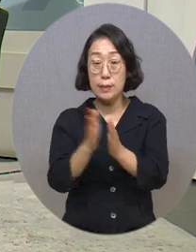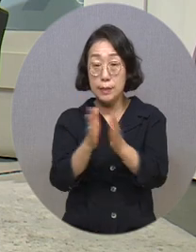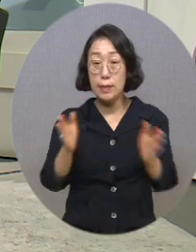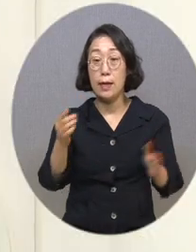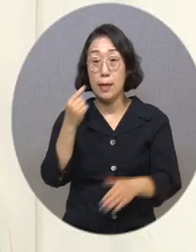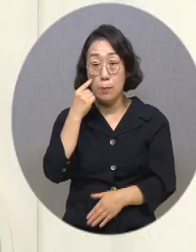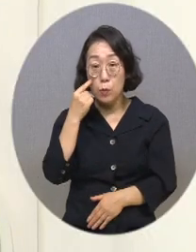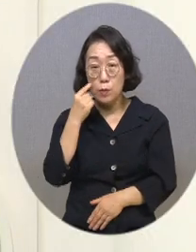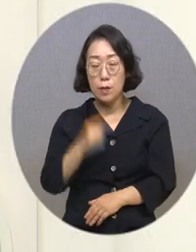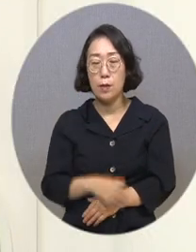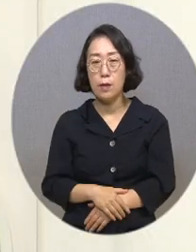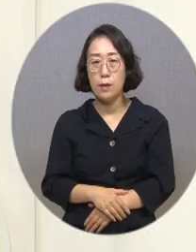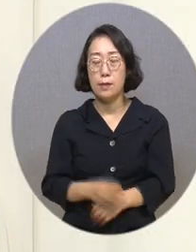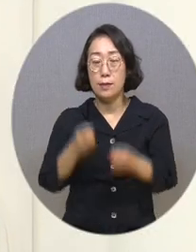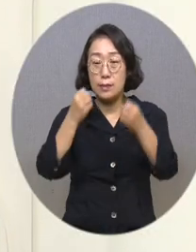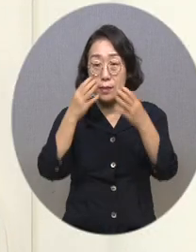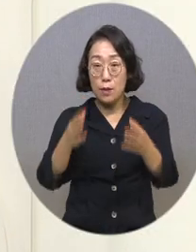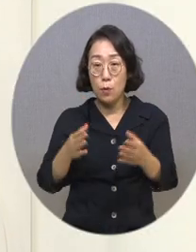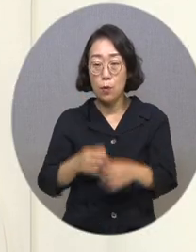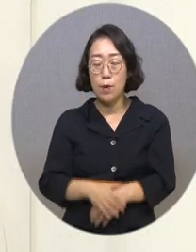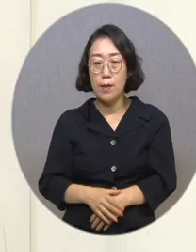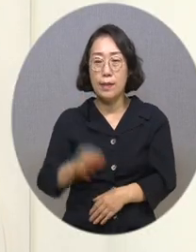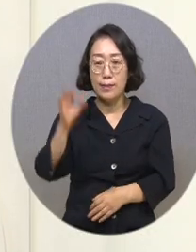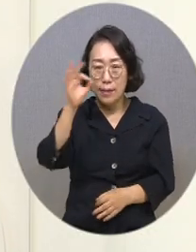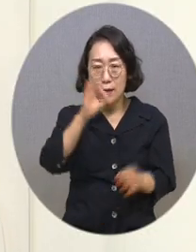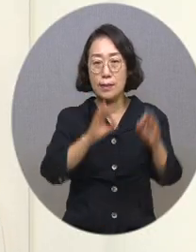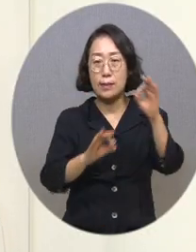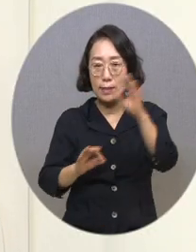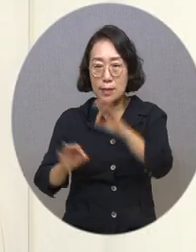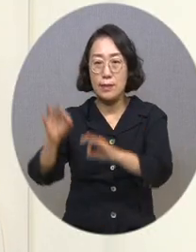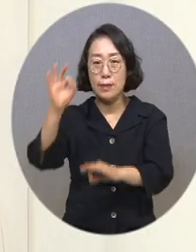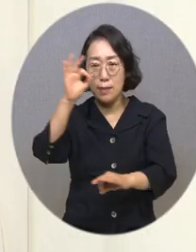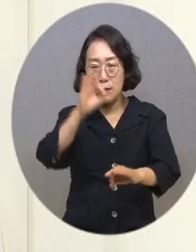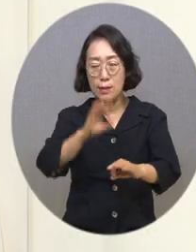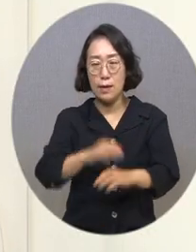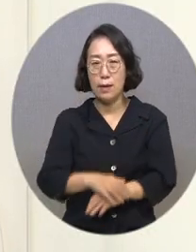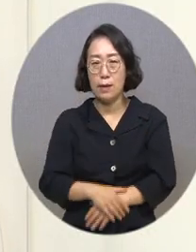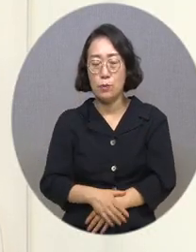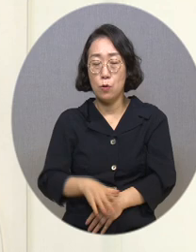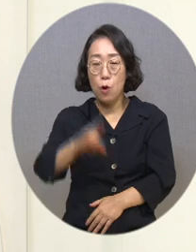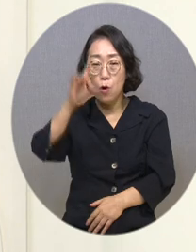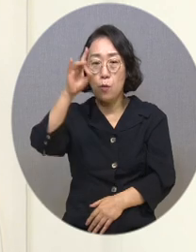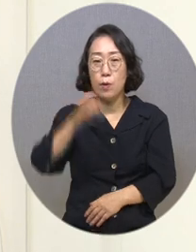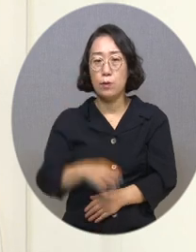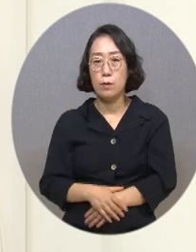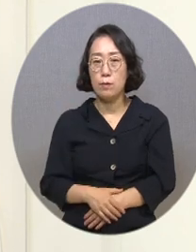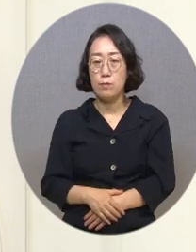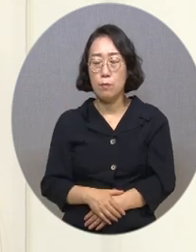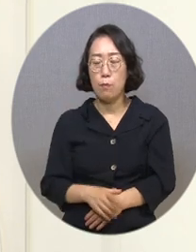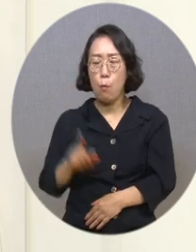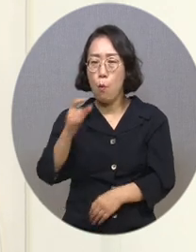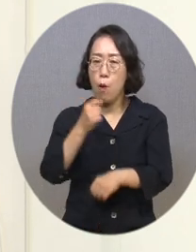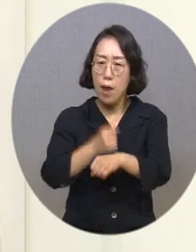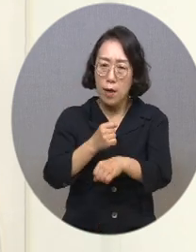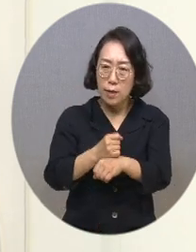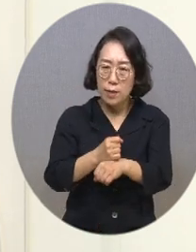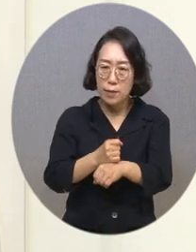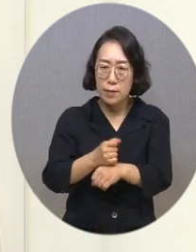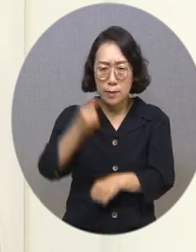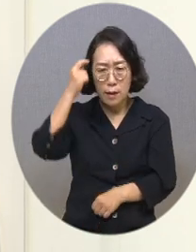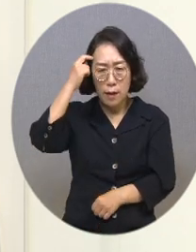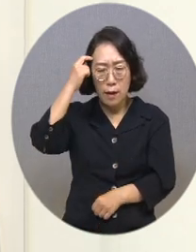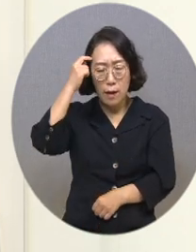기존에 있는 일을 하면서 새롭게 하나씩 하나씩 찾아 나갔어요. 그래서 처음에는 뭐 해야 되겠다라는 생각을